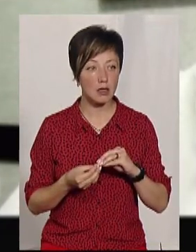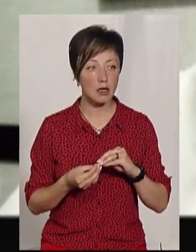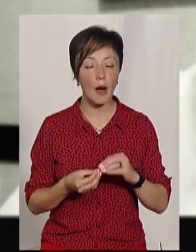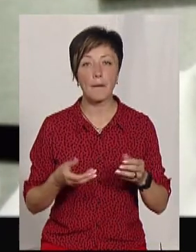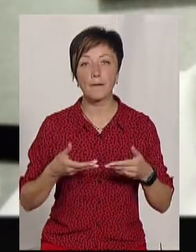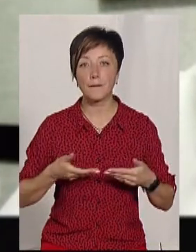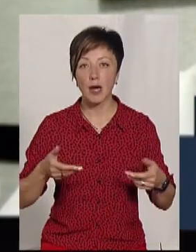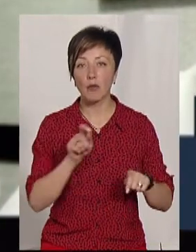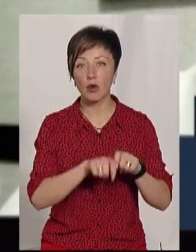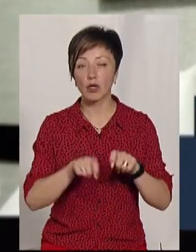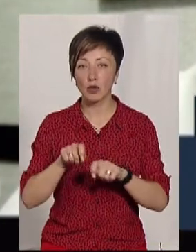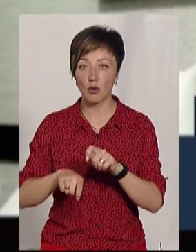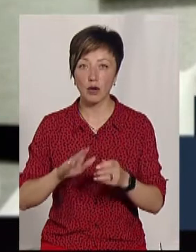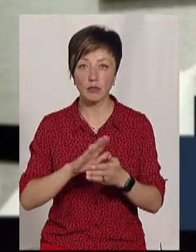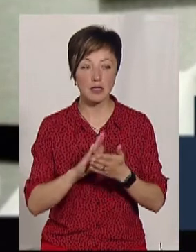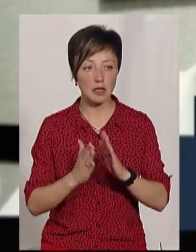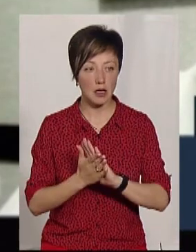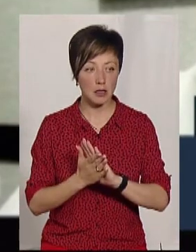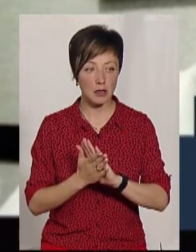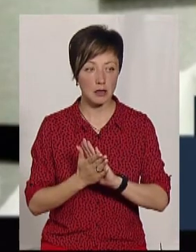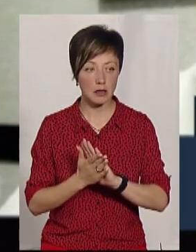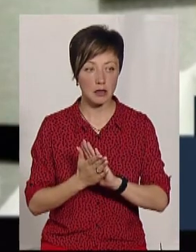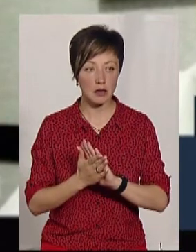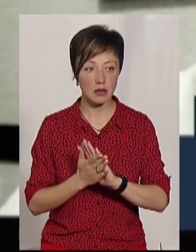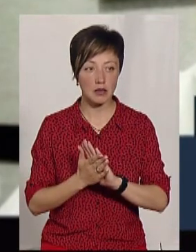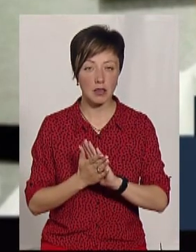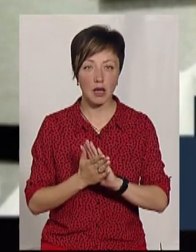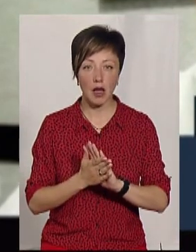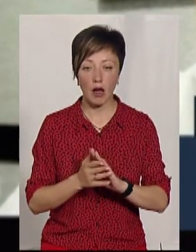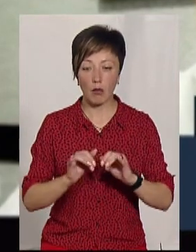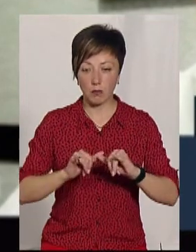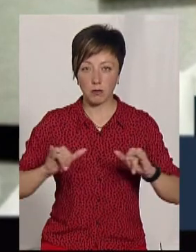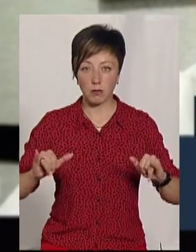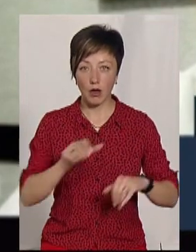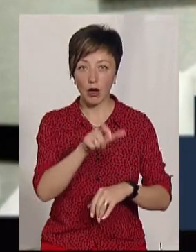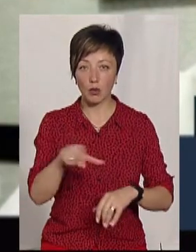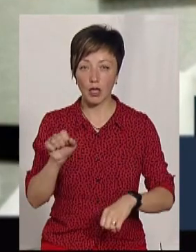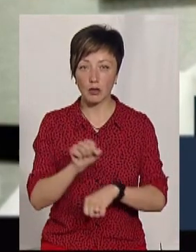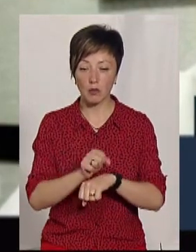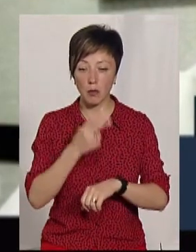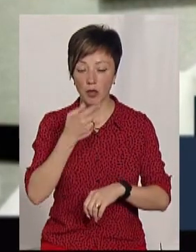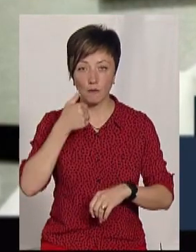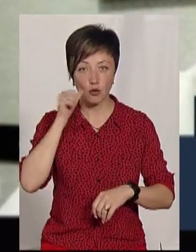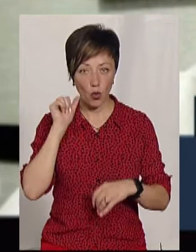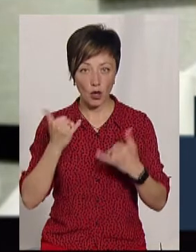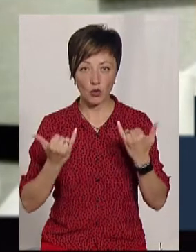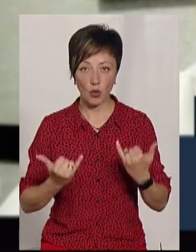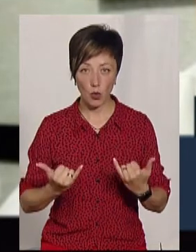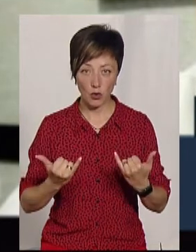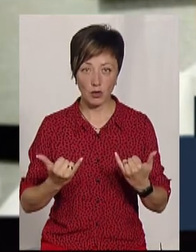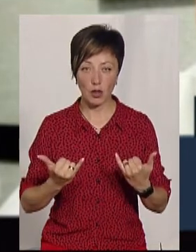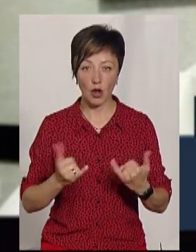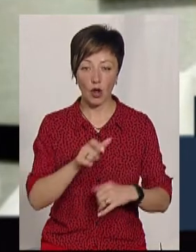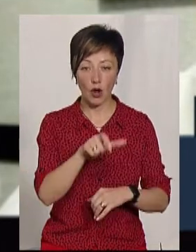Ми моніторимо якби стан накопичення людей на зупинках і бачимо, що вчора і сьогодні